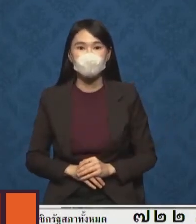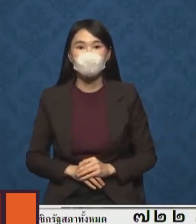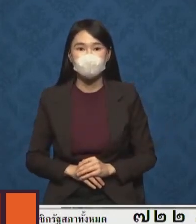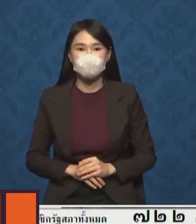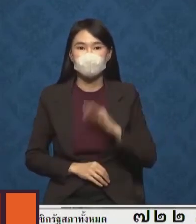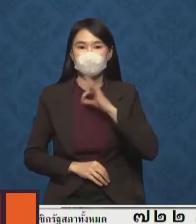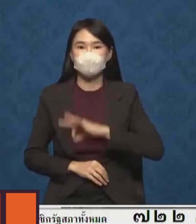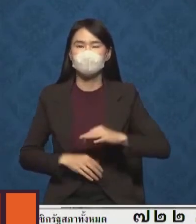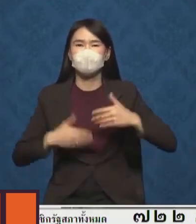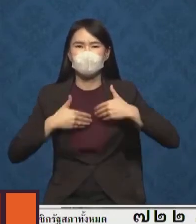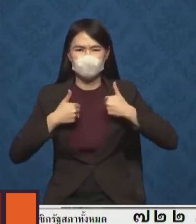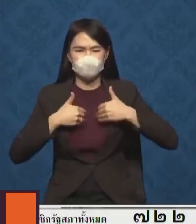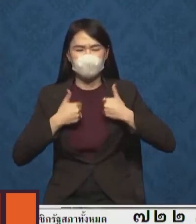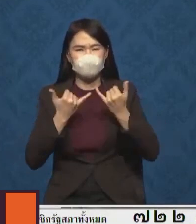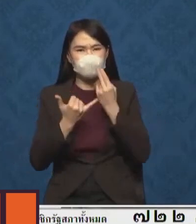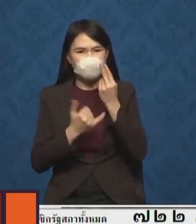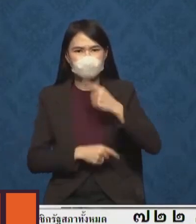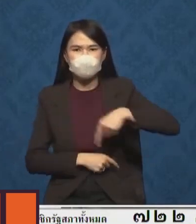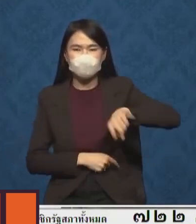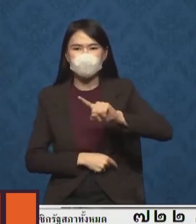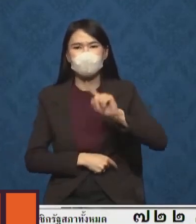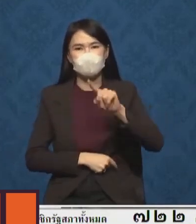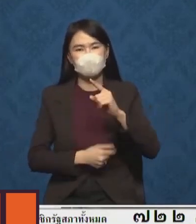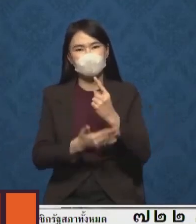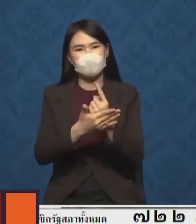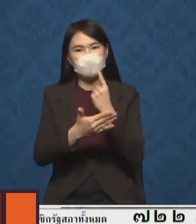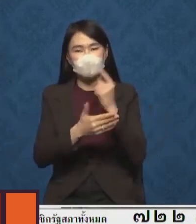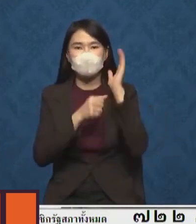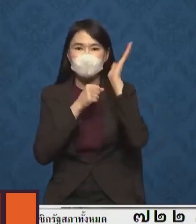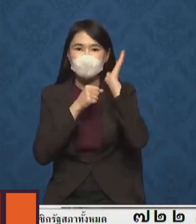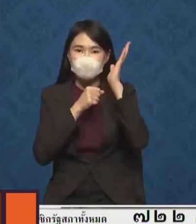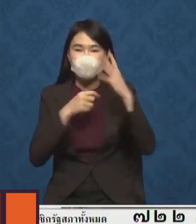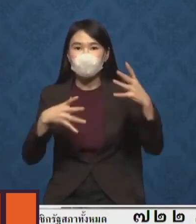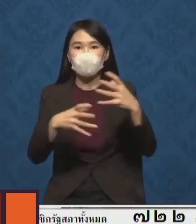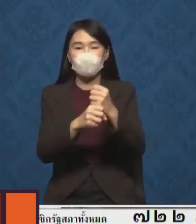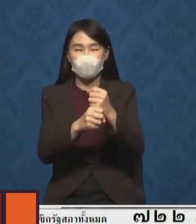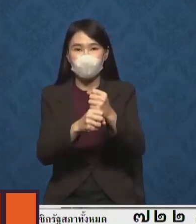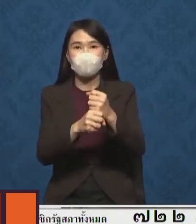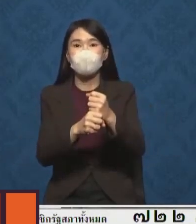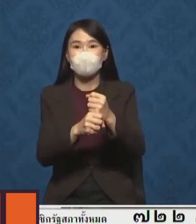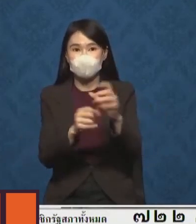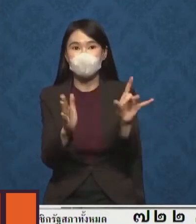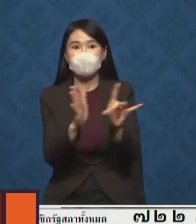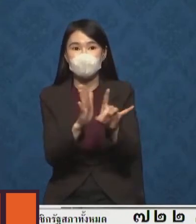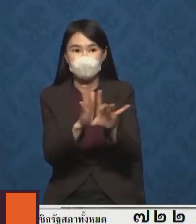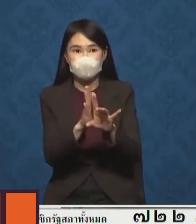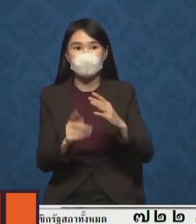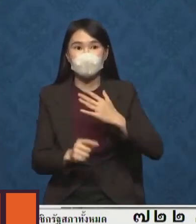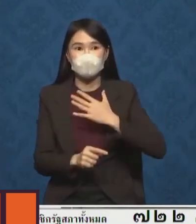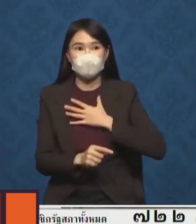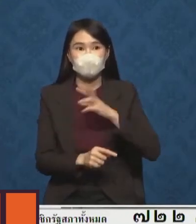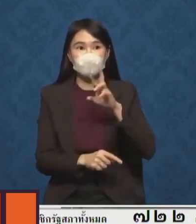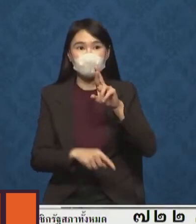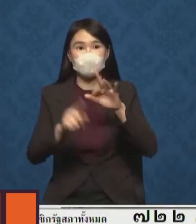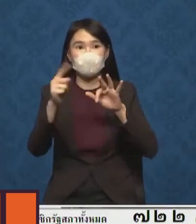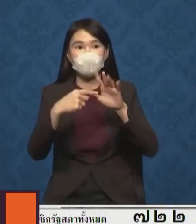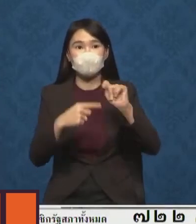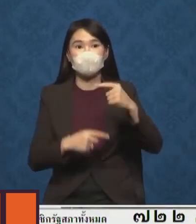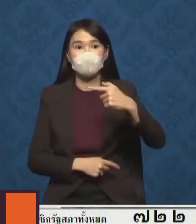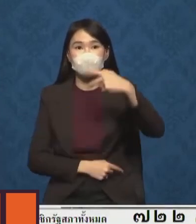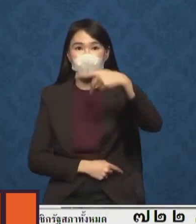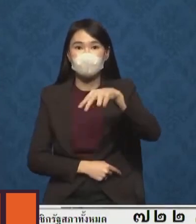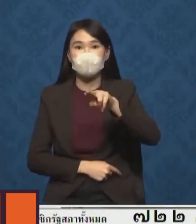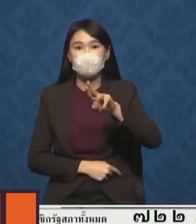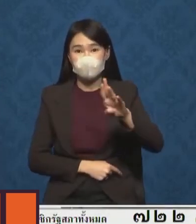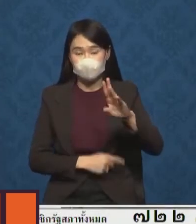ผมดีใจครับที่ได้เป็ผู้ทจะอภิปรายสรุปเป็นคนสุดท้ายของร่างพ.บ.ฉบ